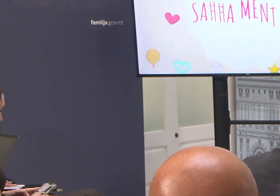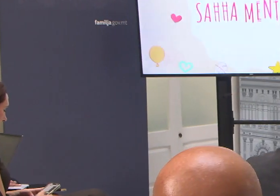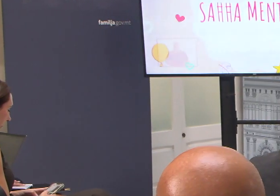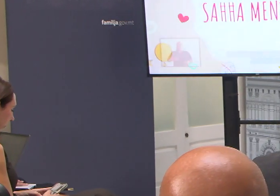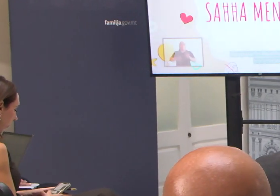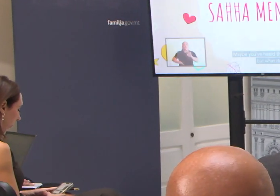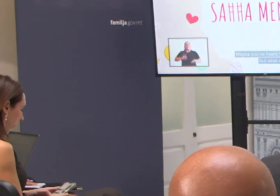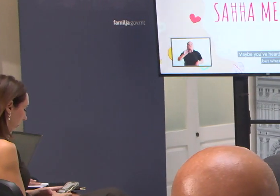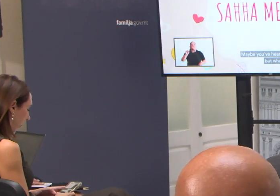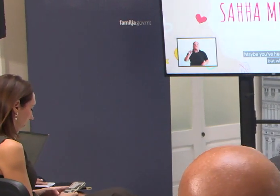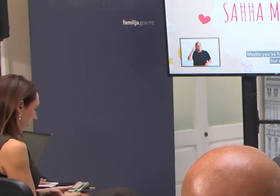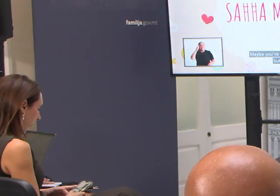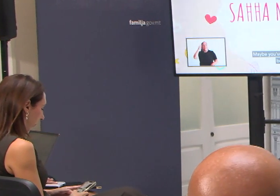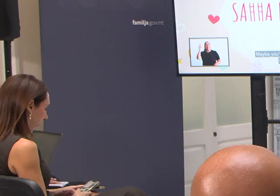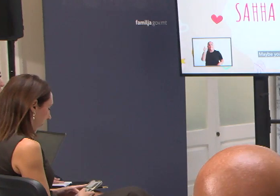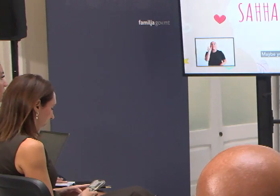it-fusion